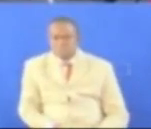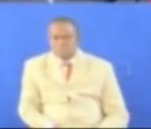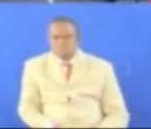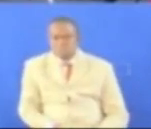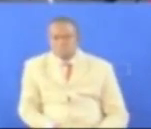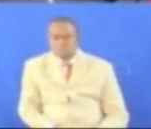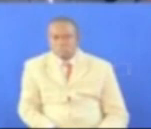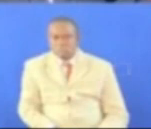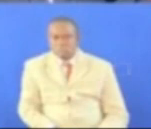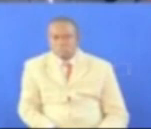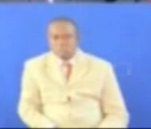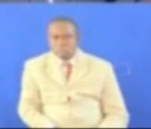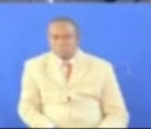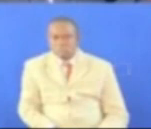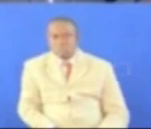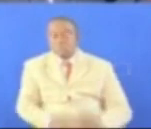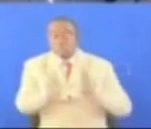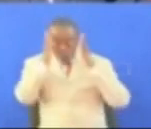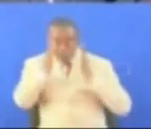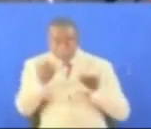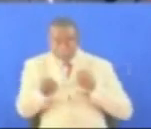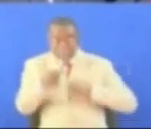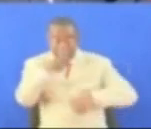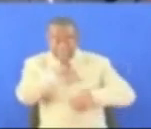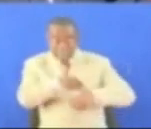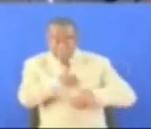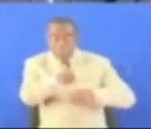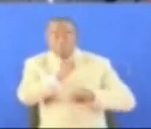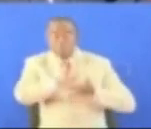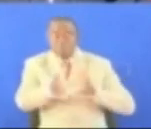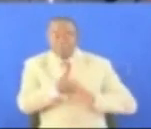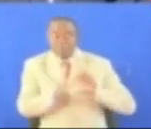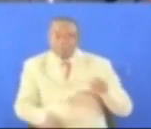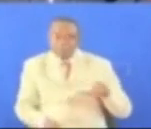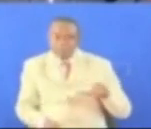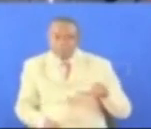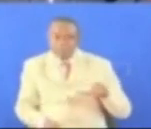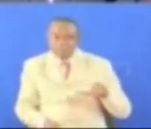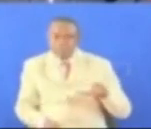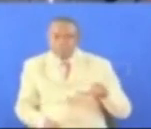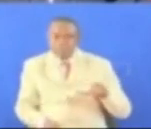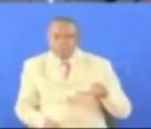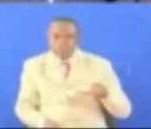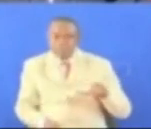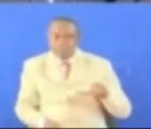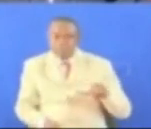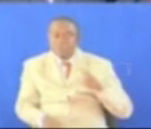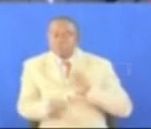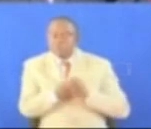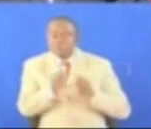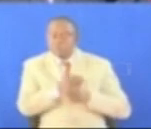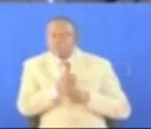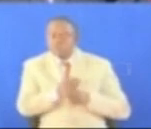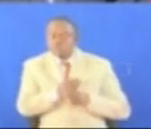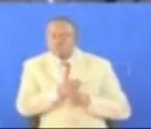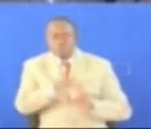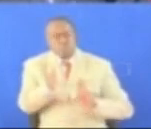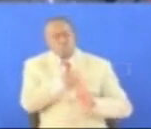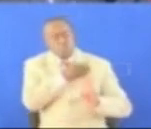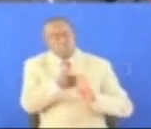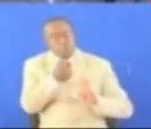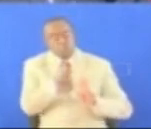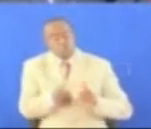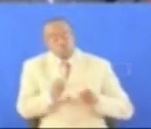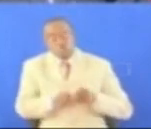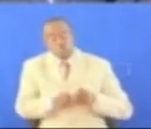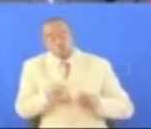Mheshimiwa Speaker, it's high time. Swala hili linalohusiana na ukatili kwa watoto wetu,